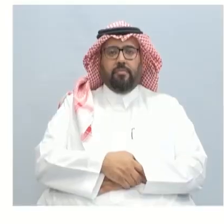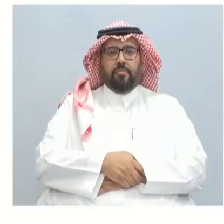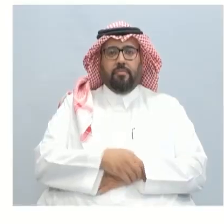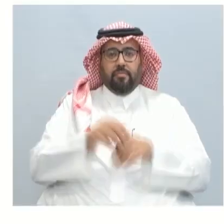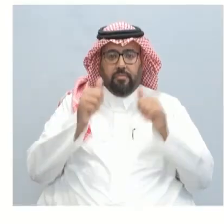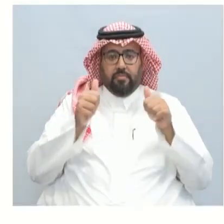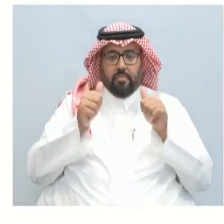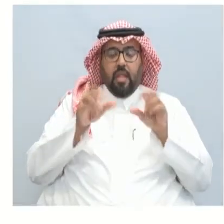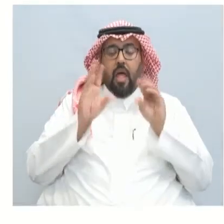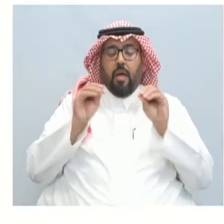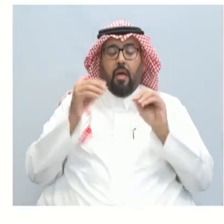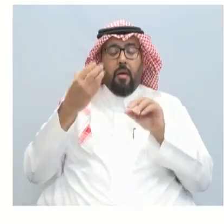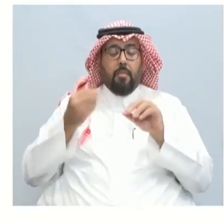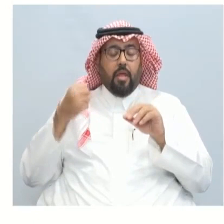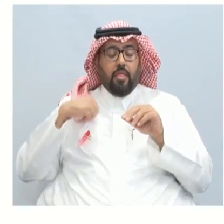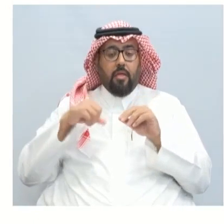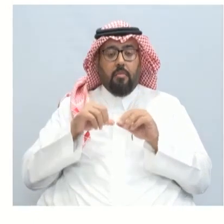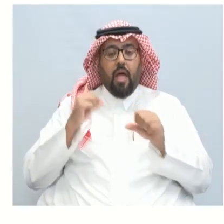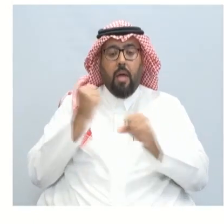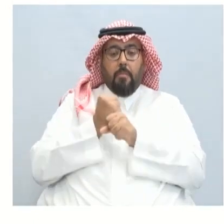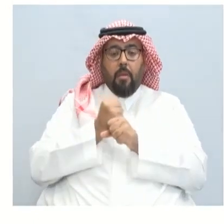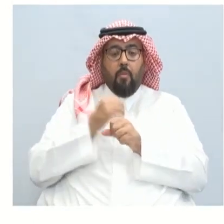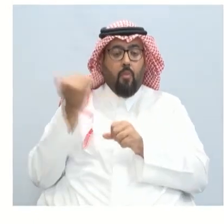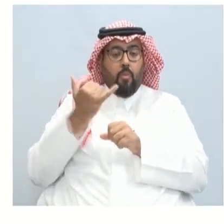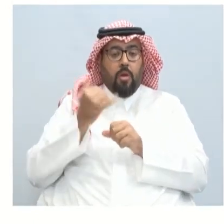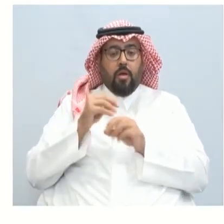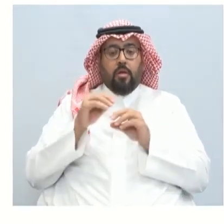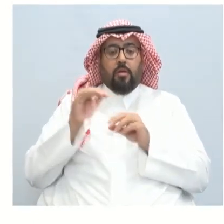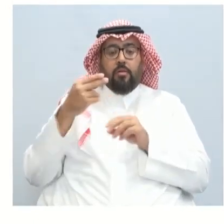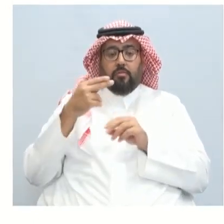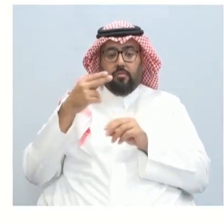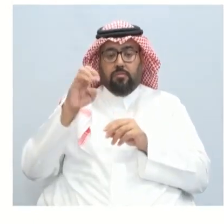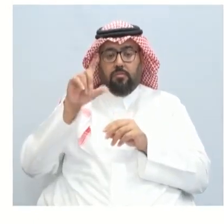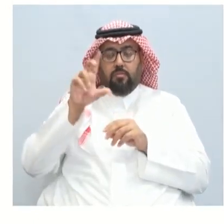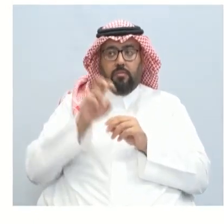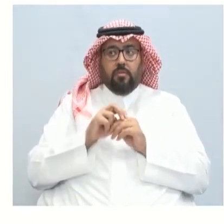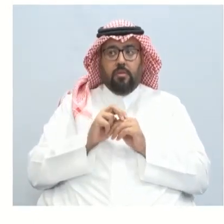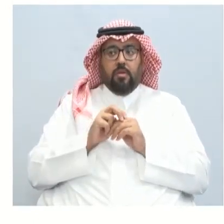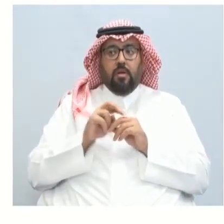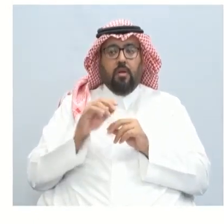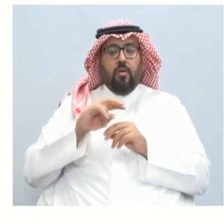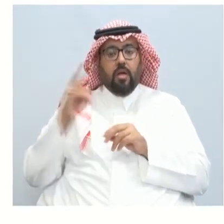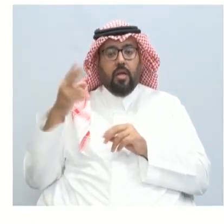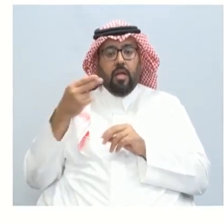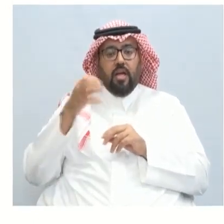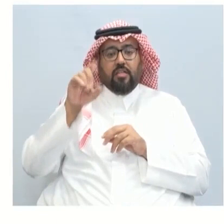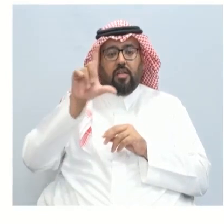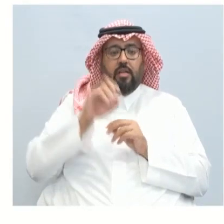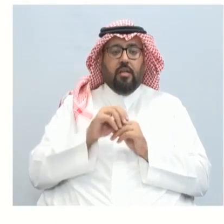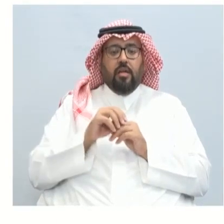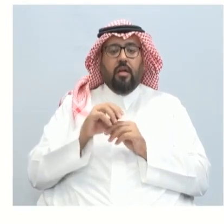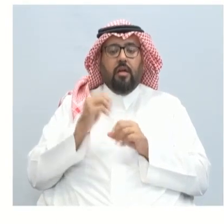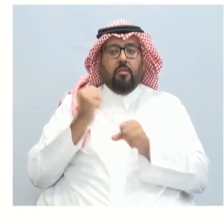اذا ابناوب ابنائه الطلاب لدينا اعمال مهمه وعاجله واعمال غير مهمه او مهمه وغير عاجله واعمال